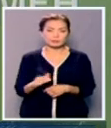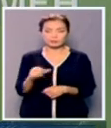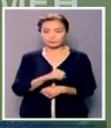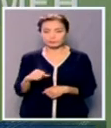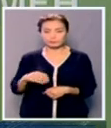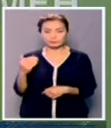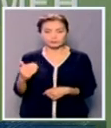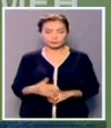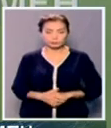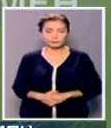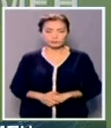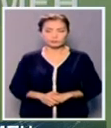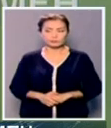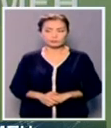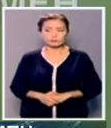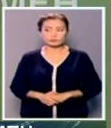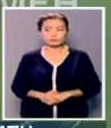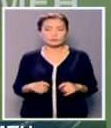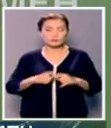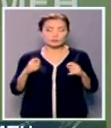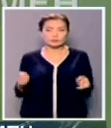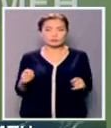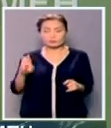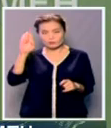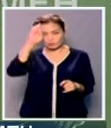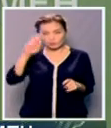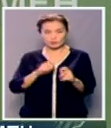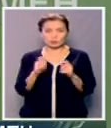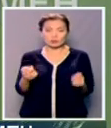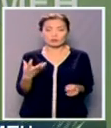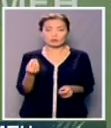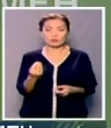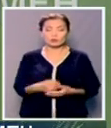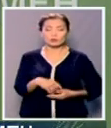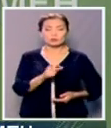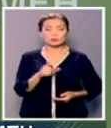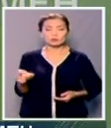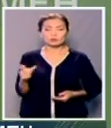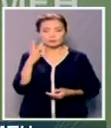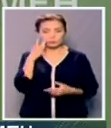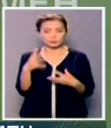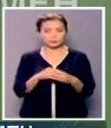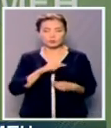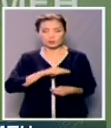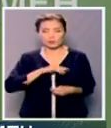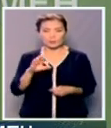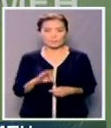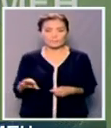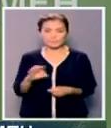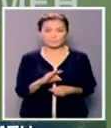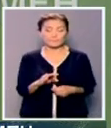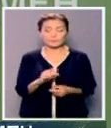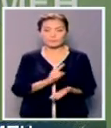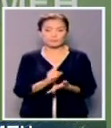Тоқаевтың өзінің мынау ашық мемлекет, естуші мемлекет, соның ішінде мынау азаматтық қоғаммен бірлесе жұмыс жасау жөнінде